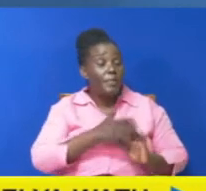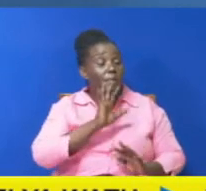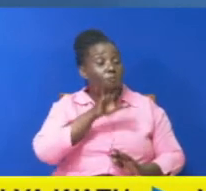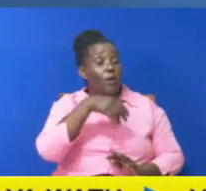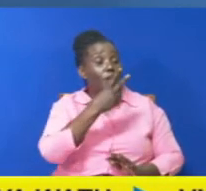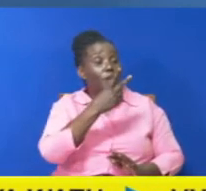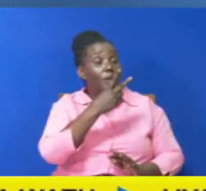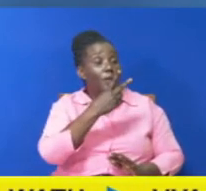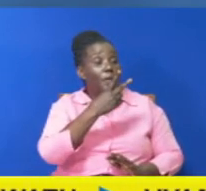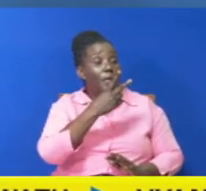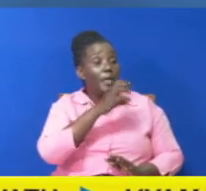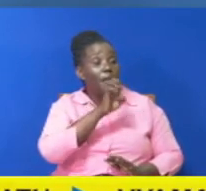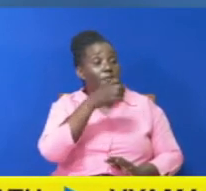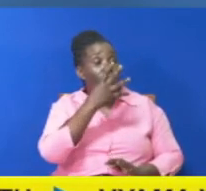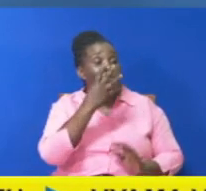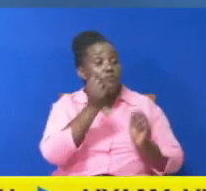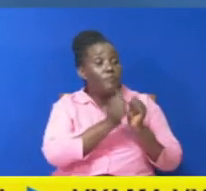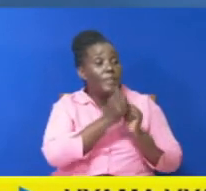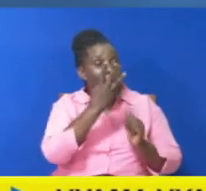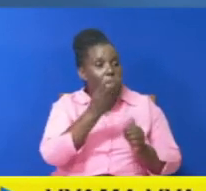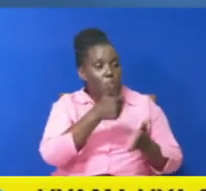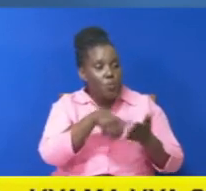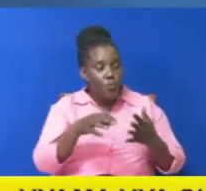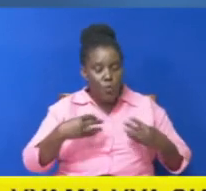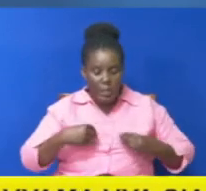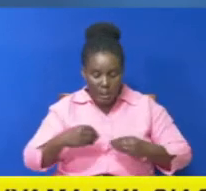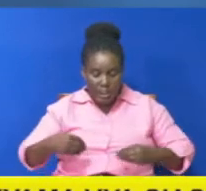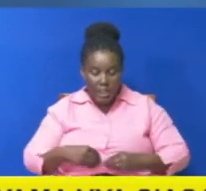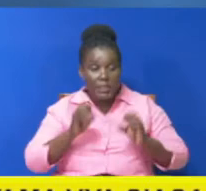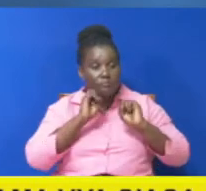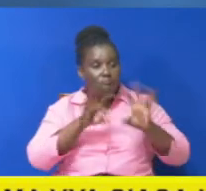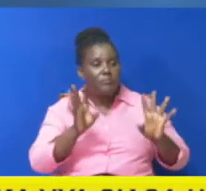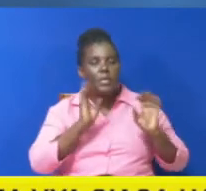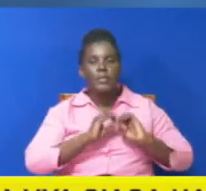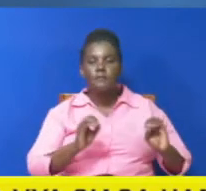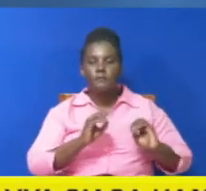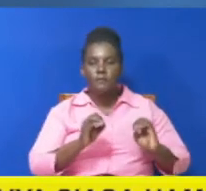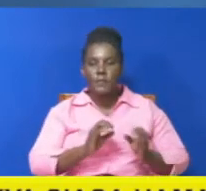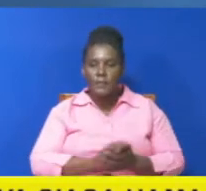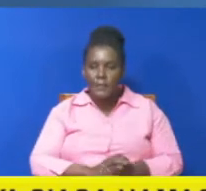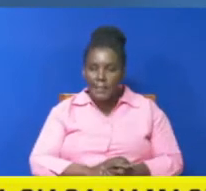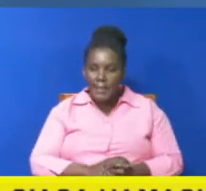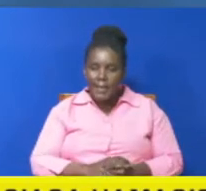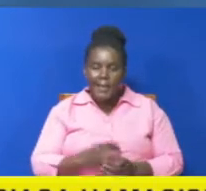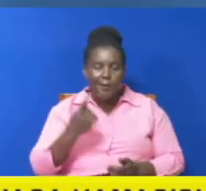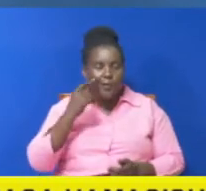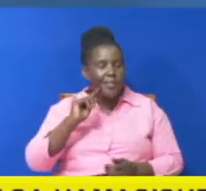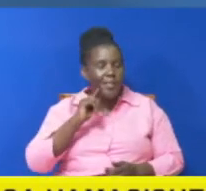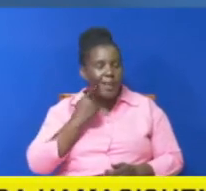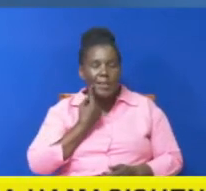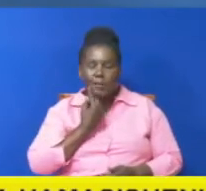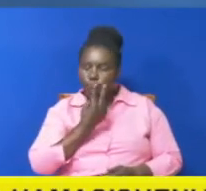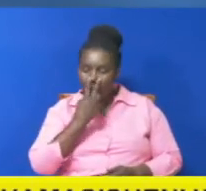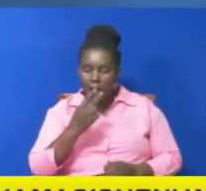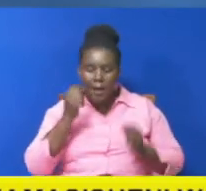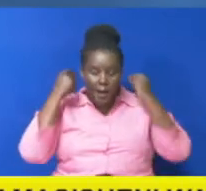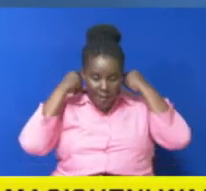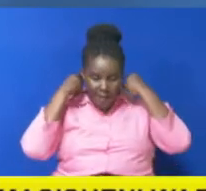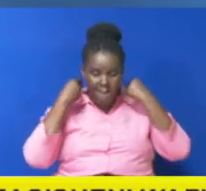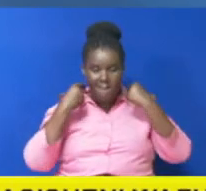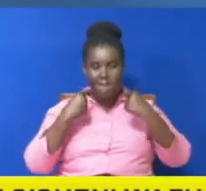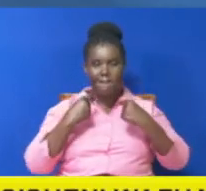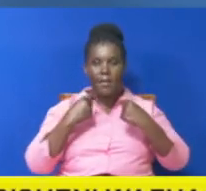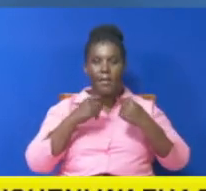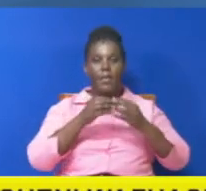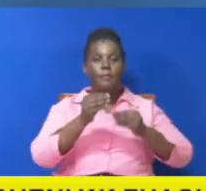Toka 2014 ana mashati yale yale. Na ukiangalia ile shati hapa kwenye kora imechanika. Lakini mwisho tunamwambia, mimi namshauri